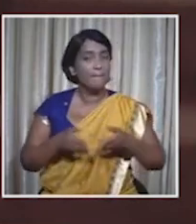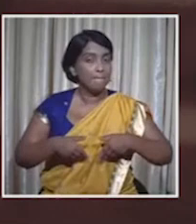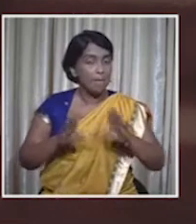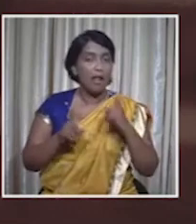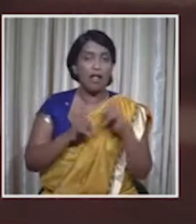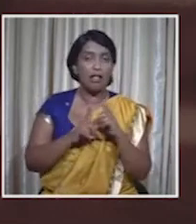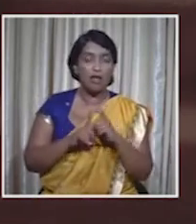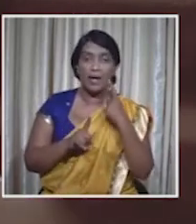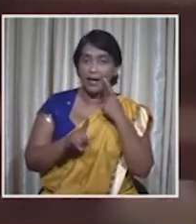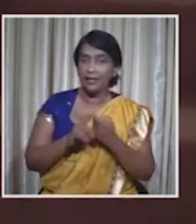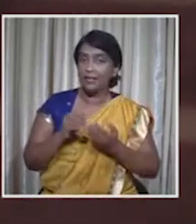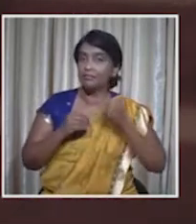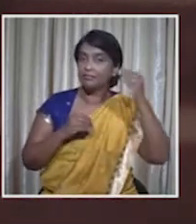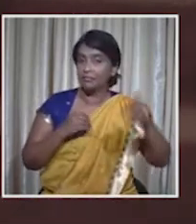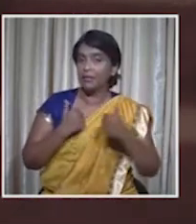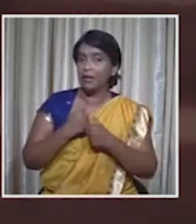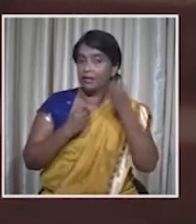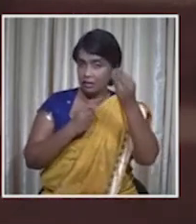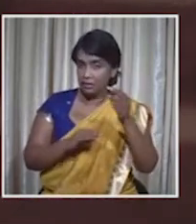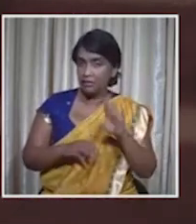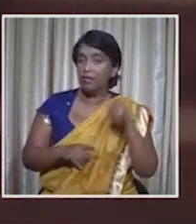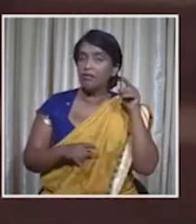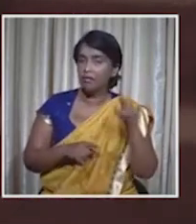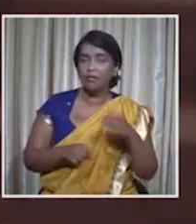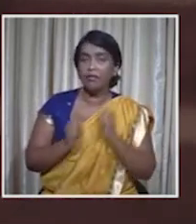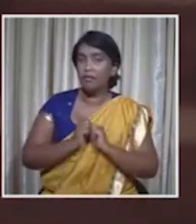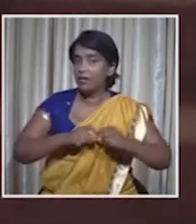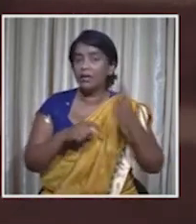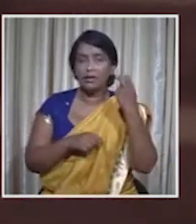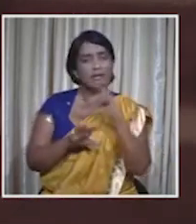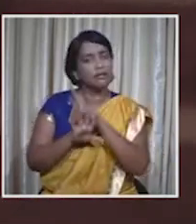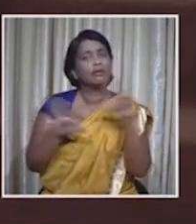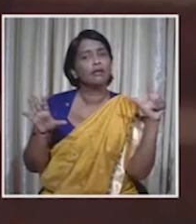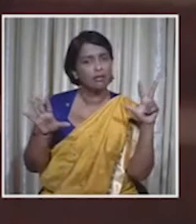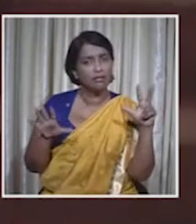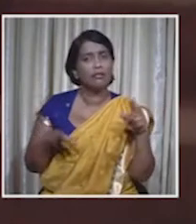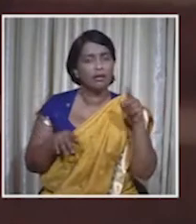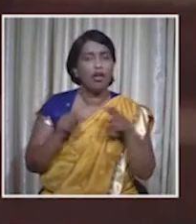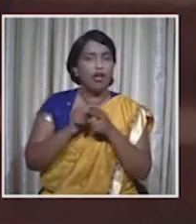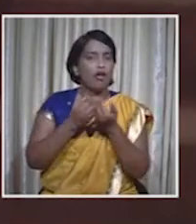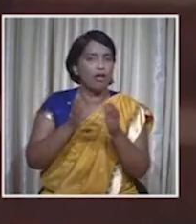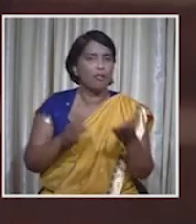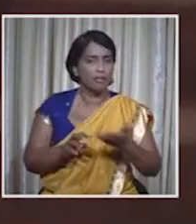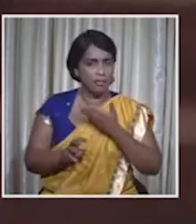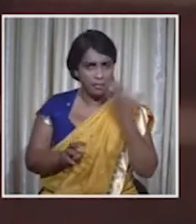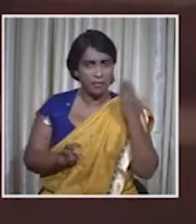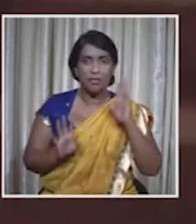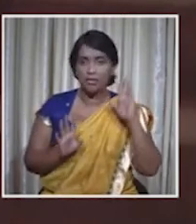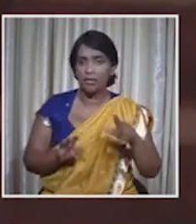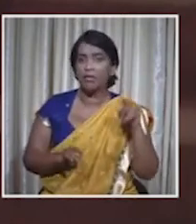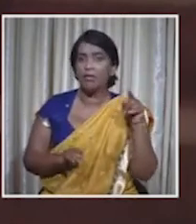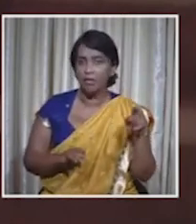මාර්ග දඹුල්ල නුවර දක්වා ඔක්කොම දීලා තිබුණේ ඒවා ඔබතුමාලා කරගෙන ගියා නම් 2018 ඔබතුමාලට විවුර්ත කරන්න